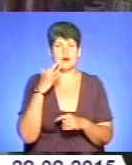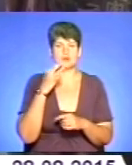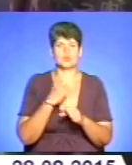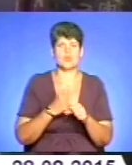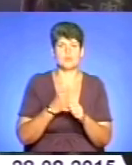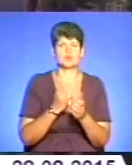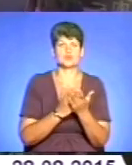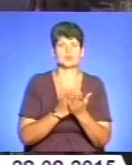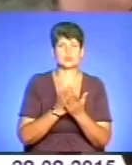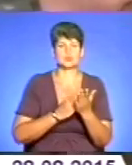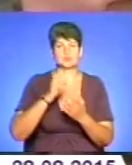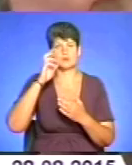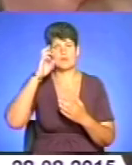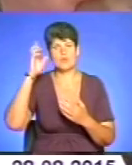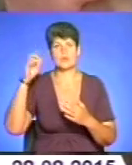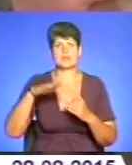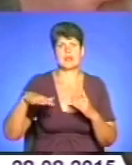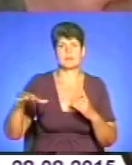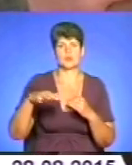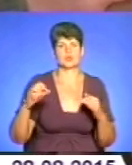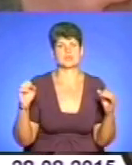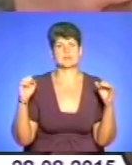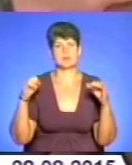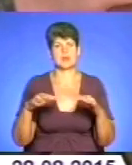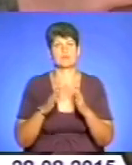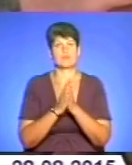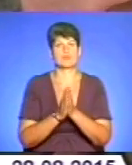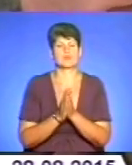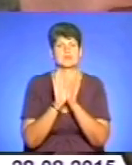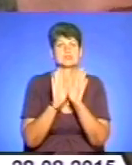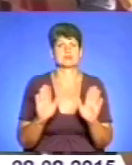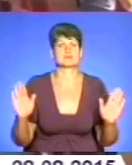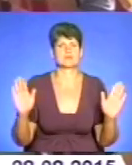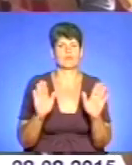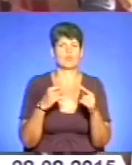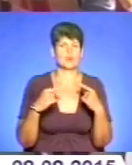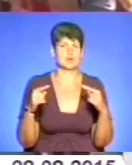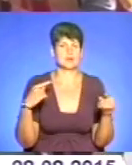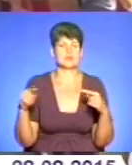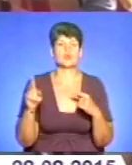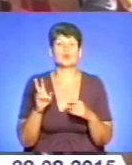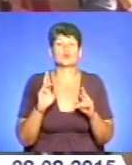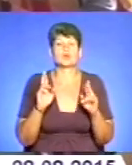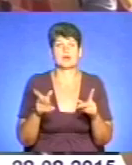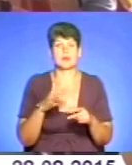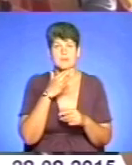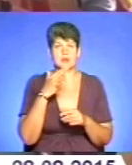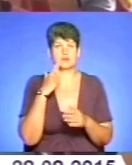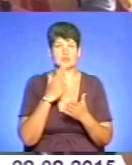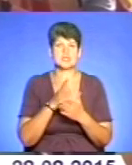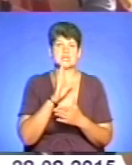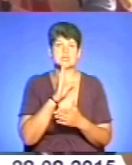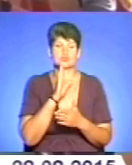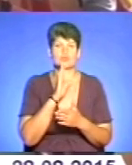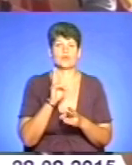роблять служби Божі, на площі збираються, моляться, співають. Та по-різному, як хто. Багато є таких жінок, що